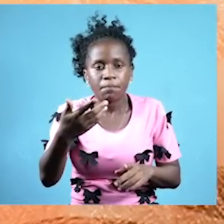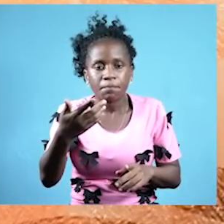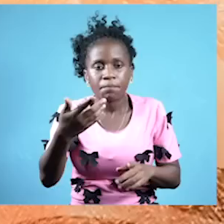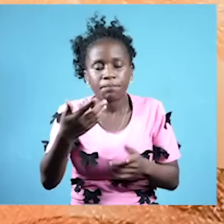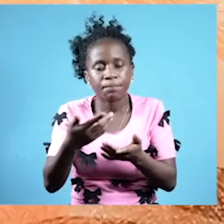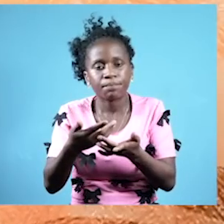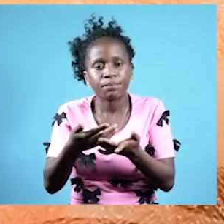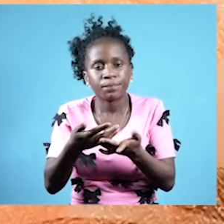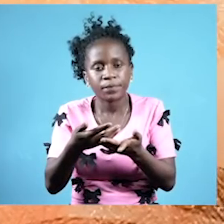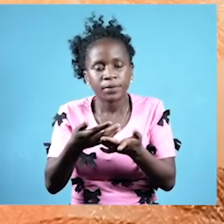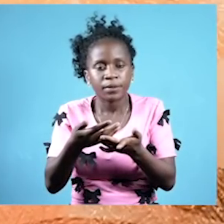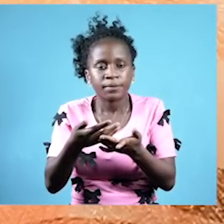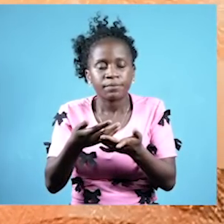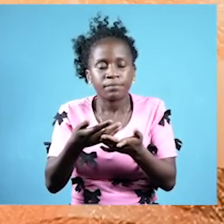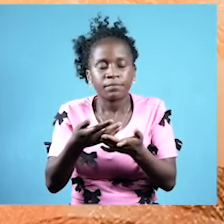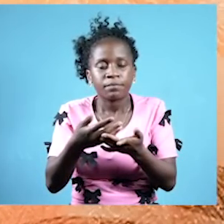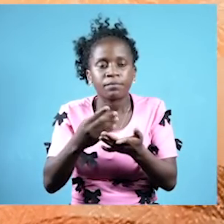kati ya